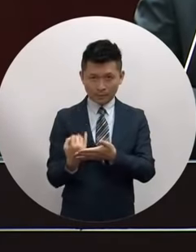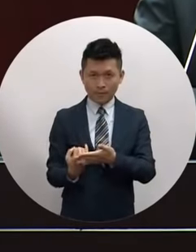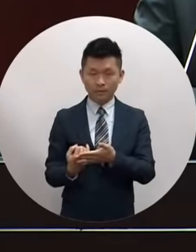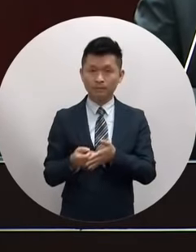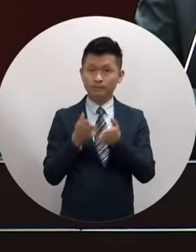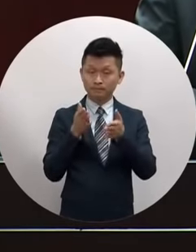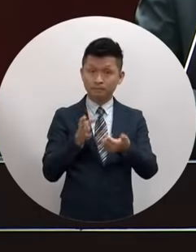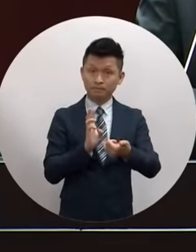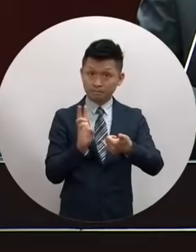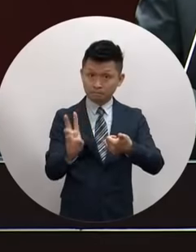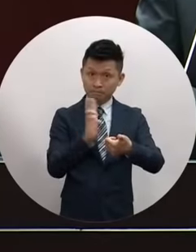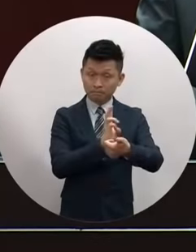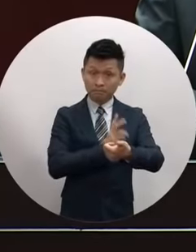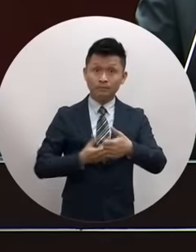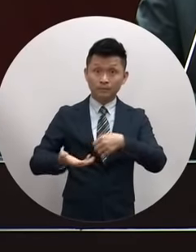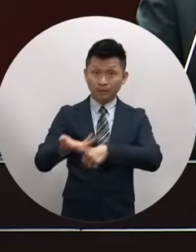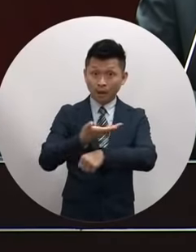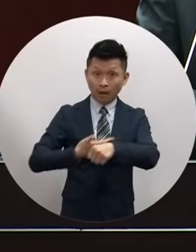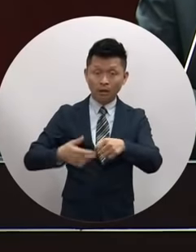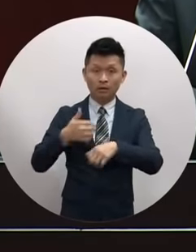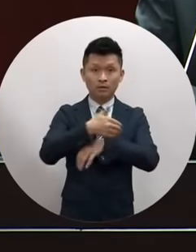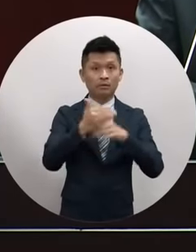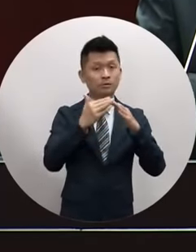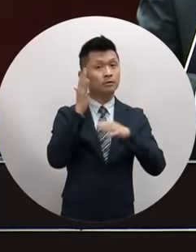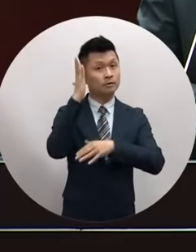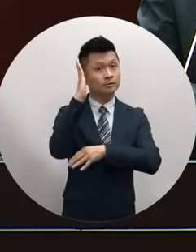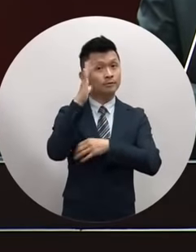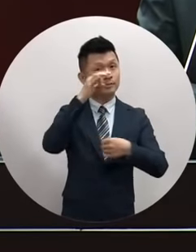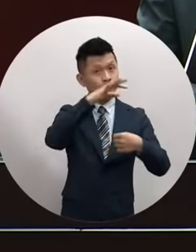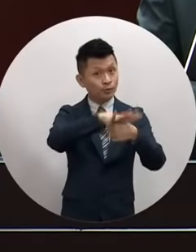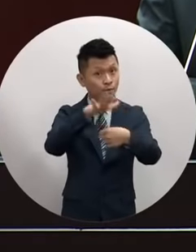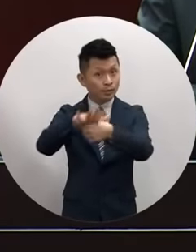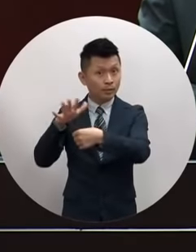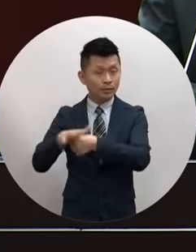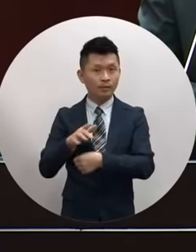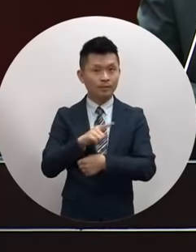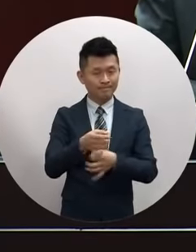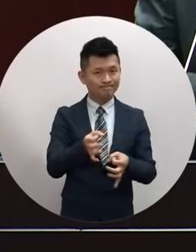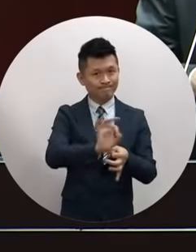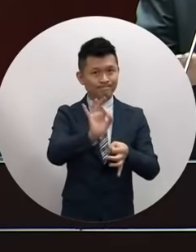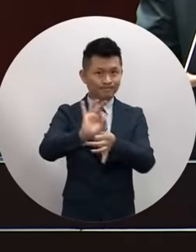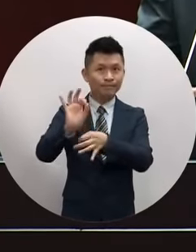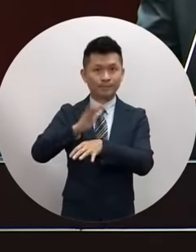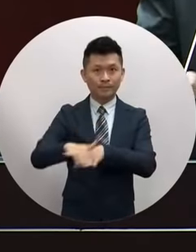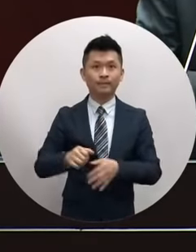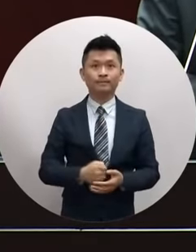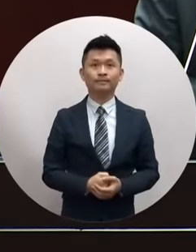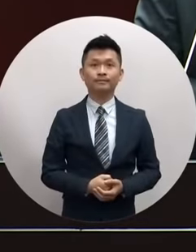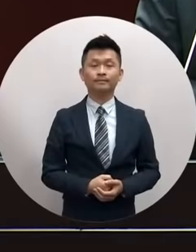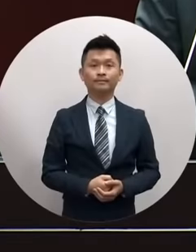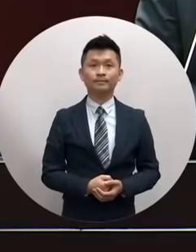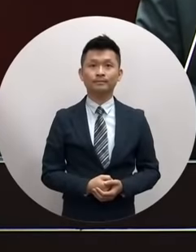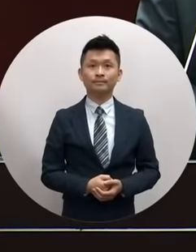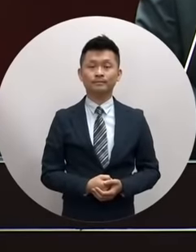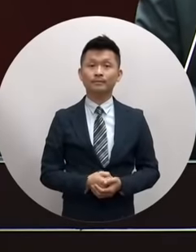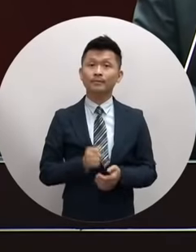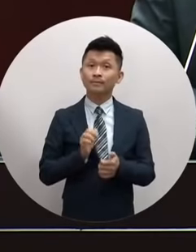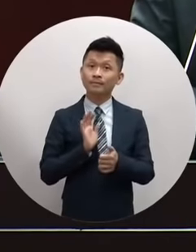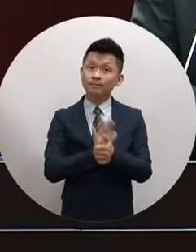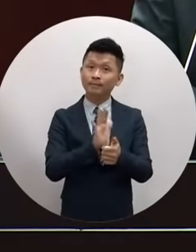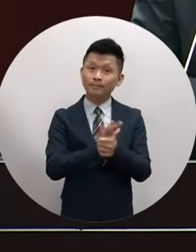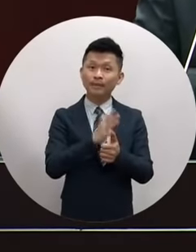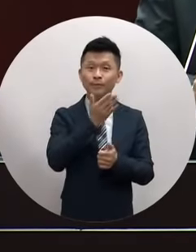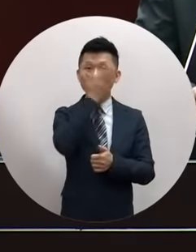对离岛，包括像县市政府的补助，啊，这个部分我们来加码，好，然后让这个旅游的